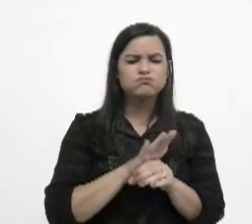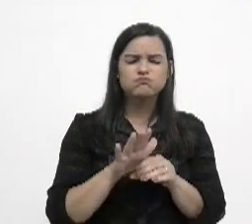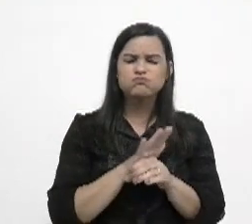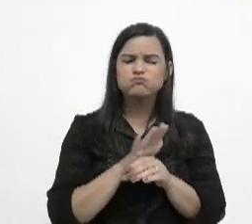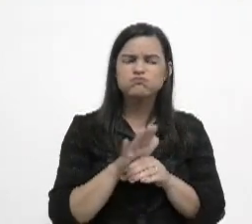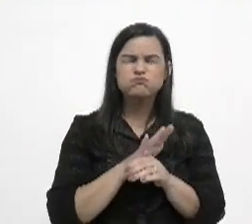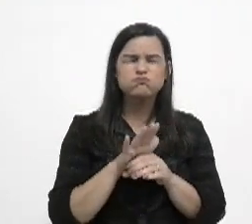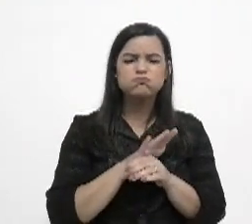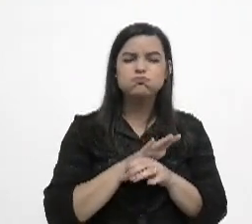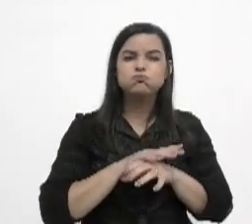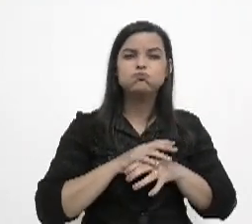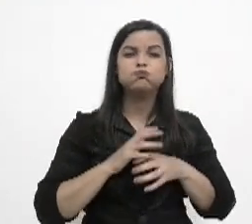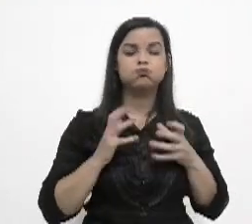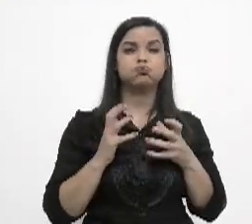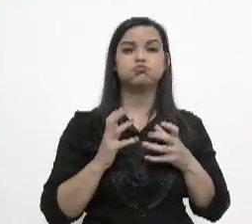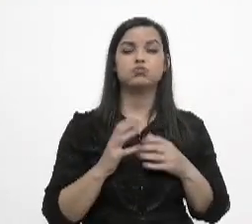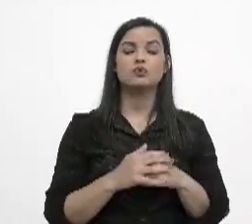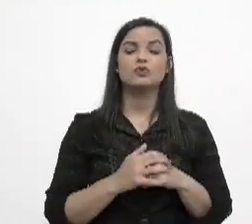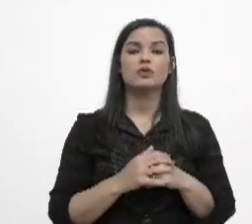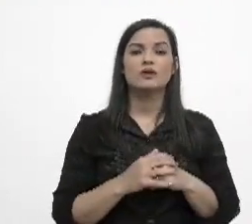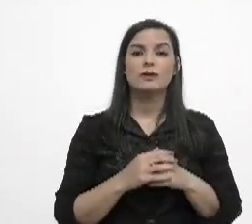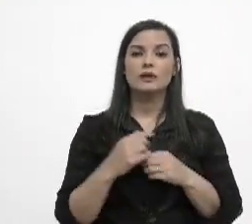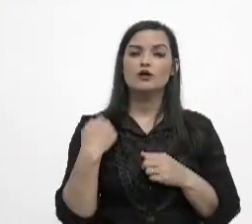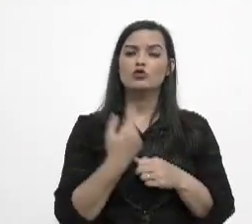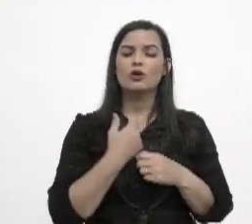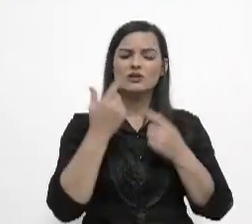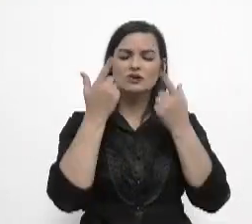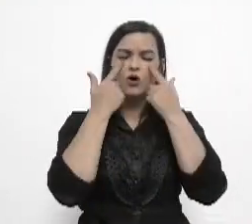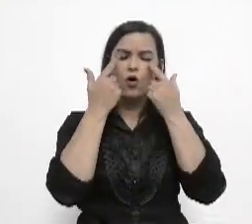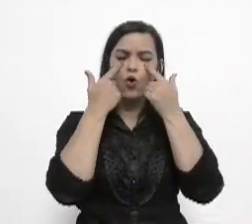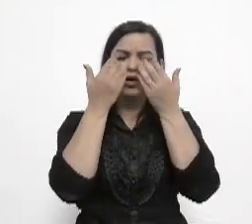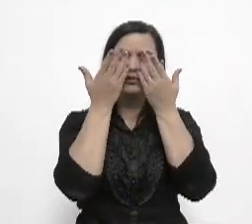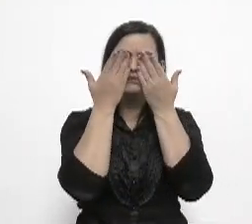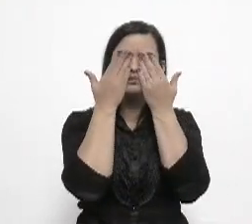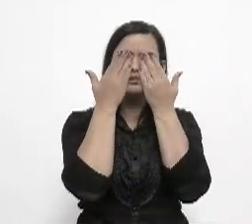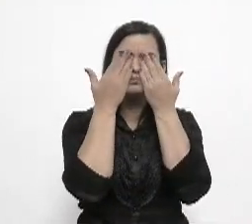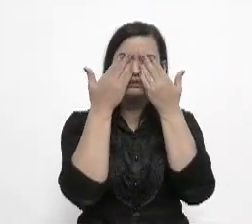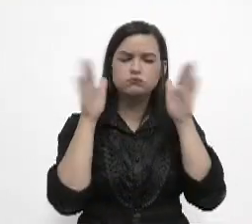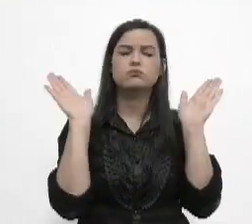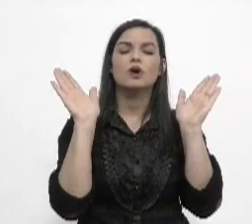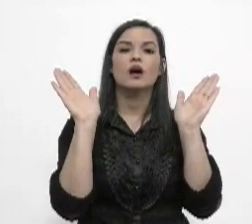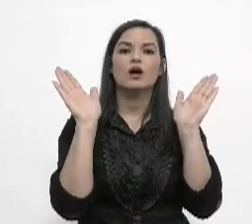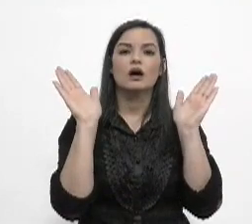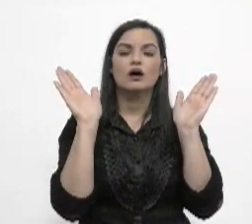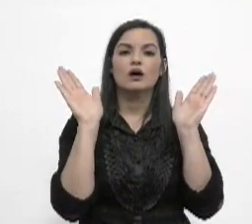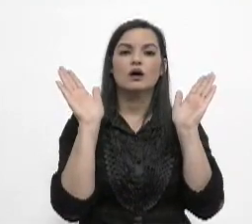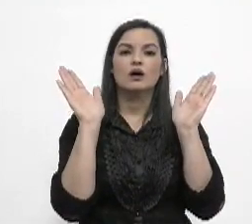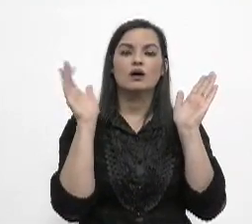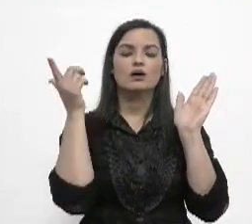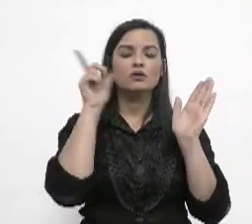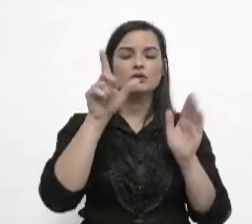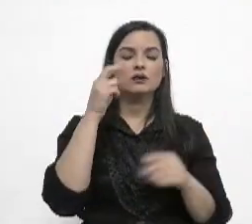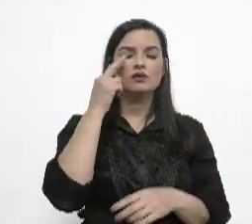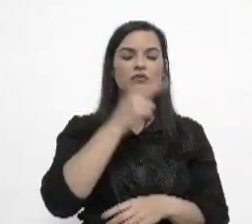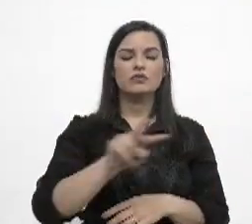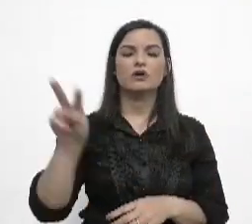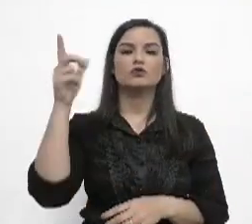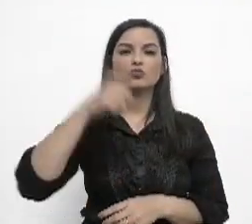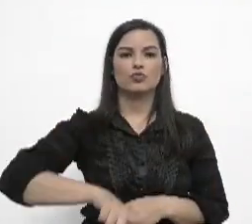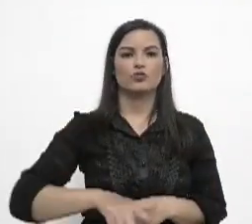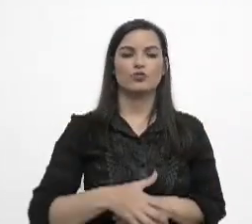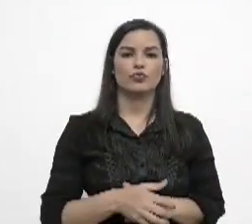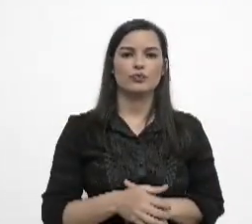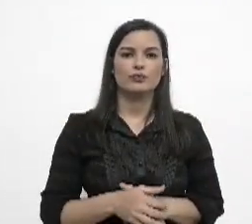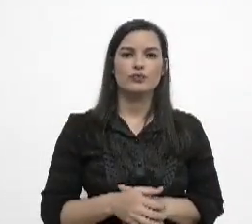해달라고 기도하십시오. Que assim as escamas dos nossos olhos possam ser eliminadas. 내가 다시 보게 해달라고 기도하십시오. Que eu possa enxergar novamente. 천국을